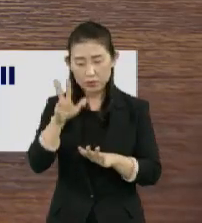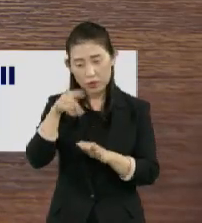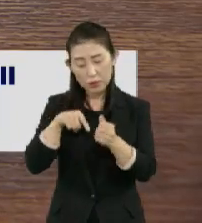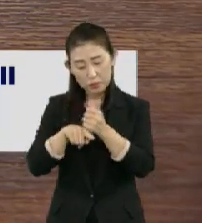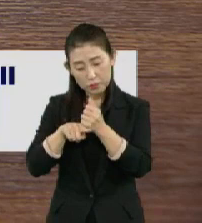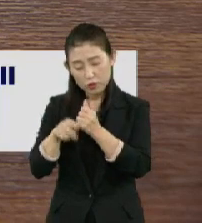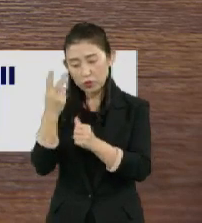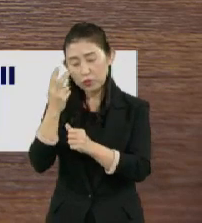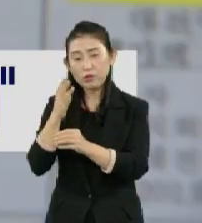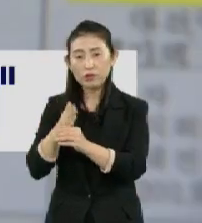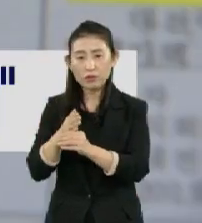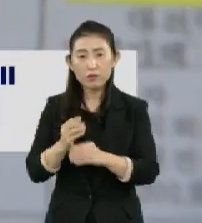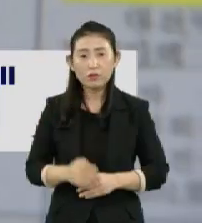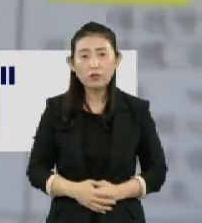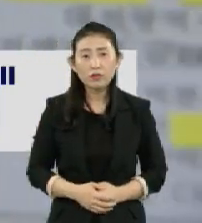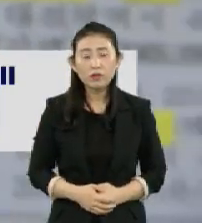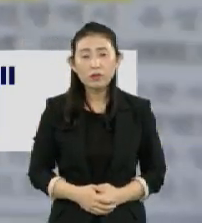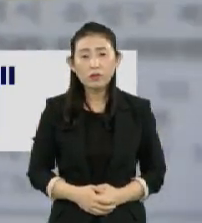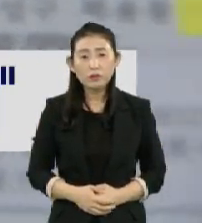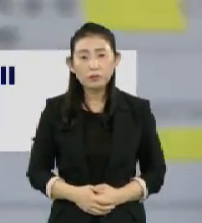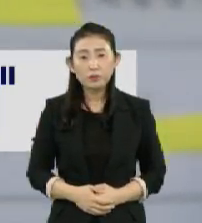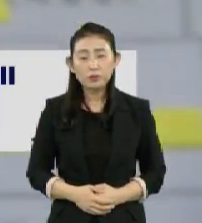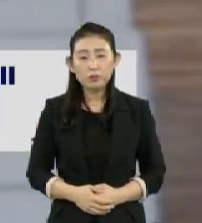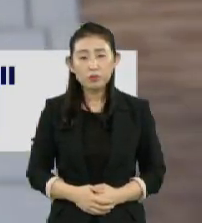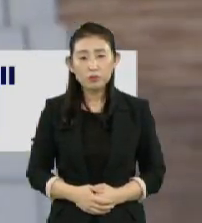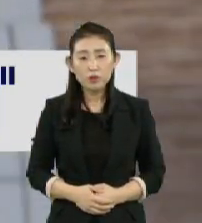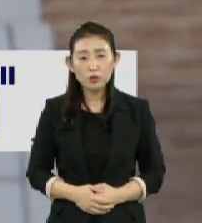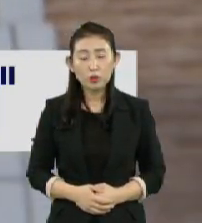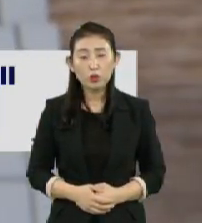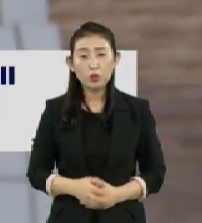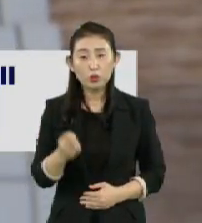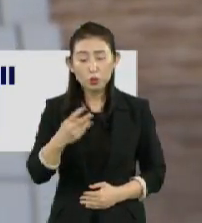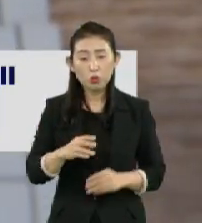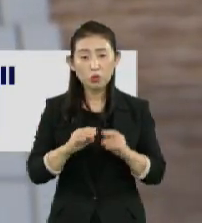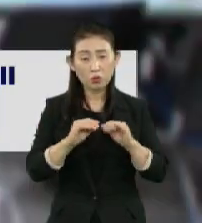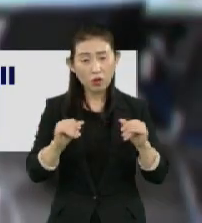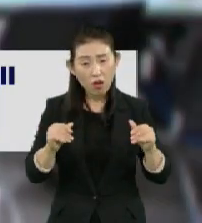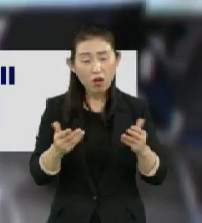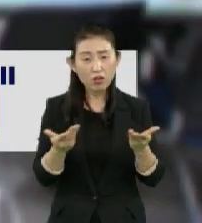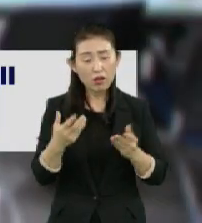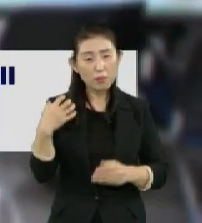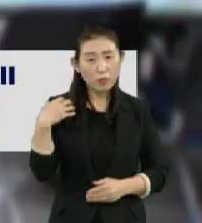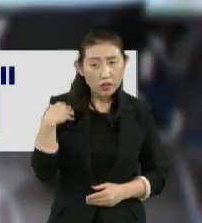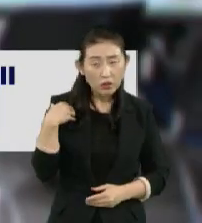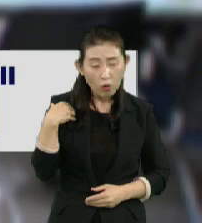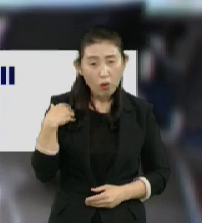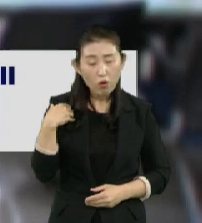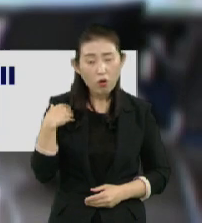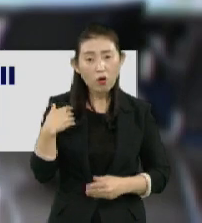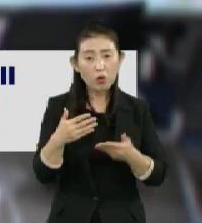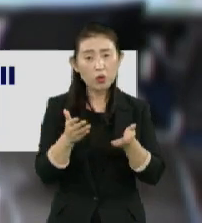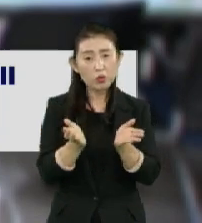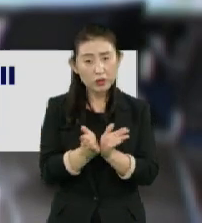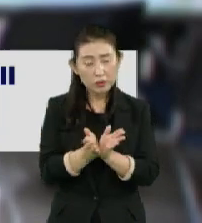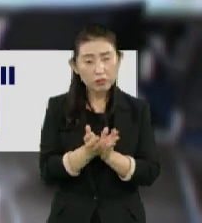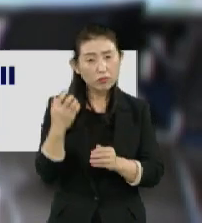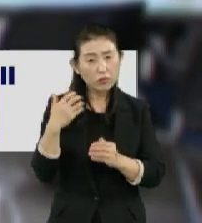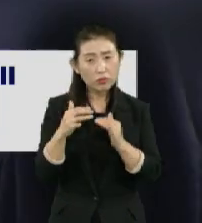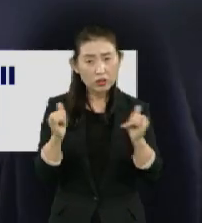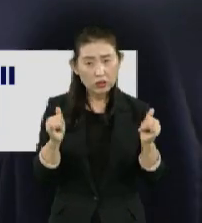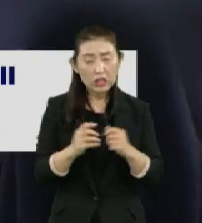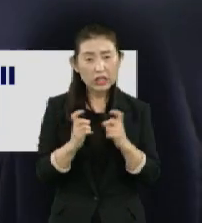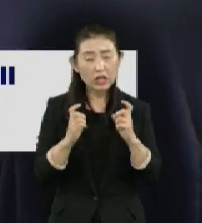1명은 이미 수사 중이라고 밝혔습니다. 또 외부 우려와 달리 부동산 업무와 관련해 국 과장급 이상과